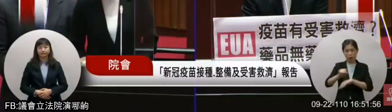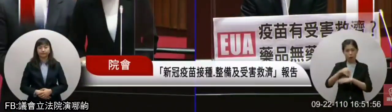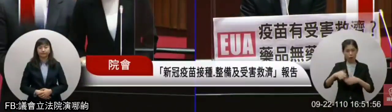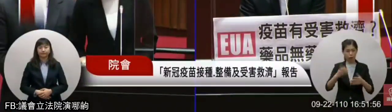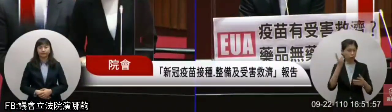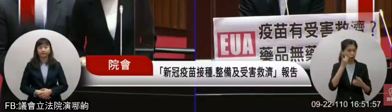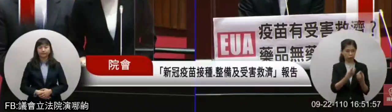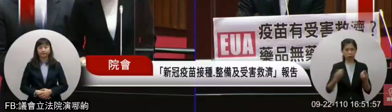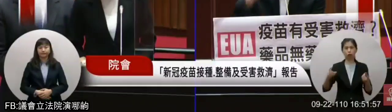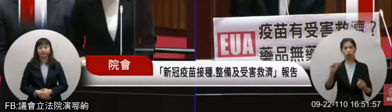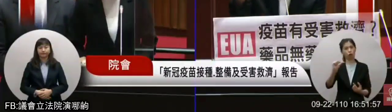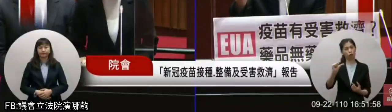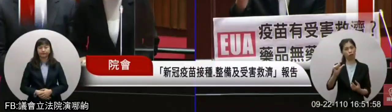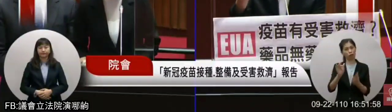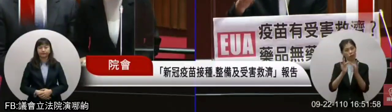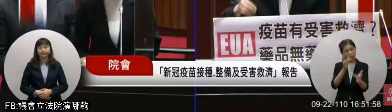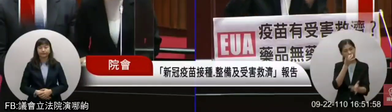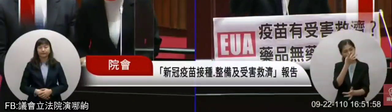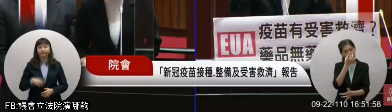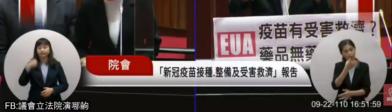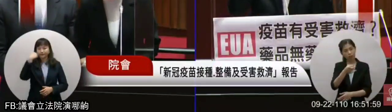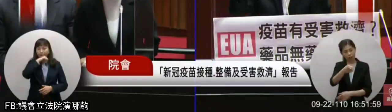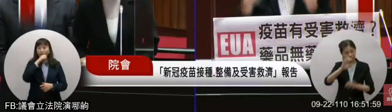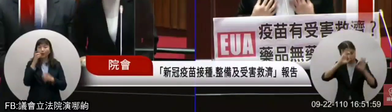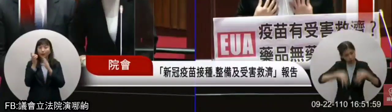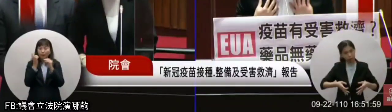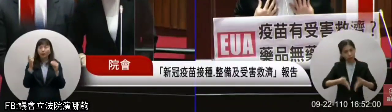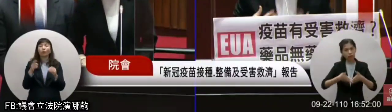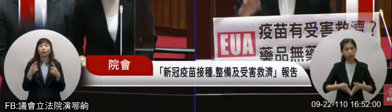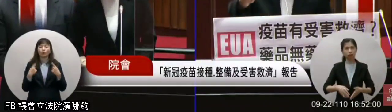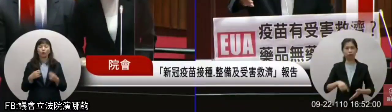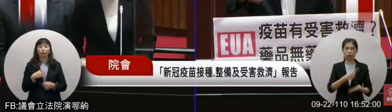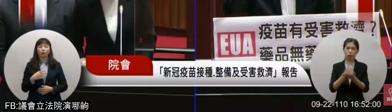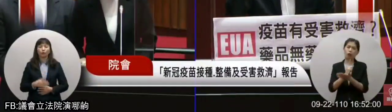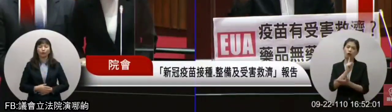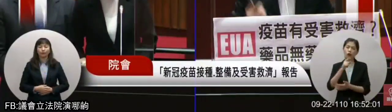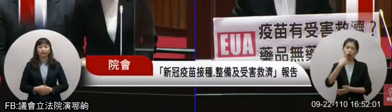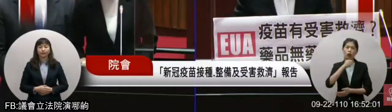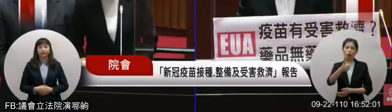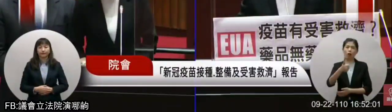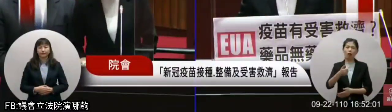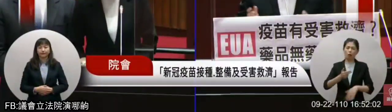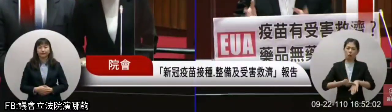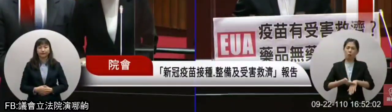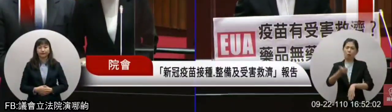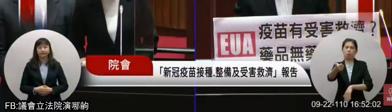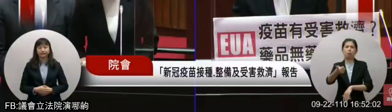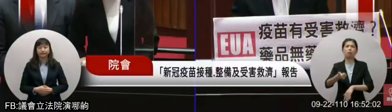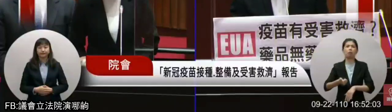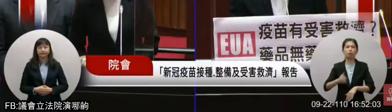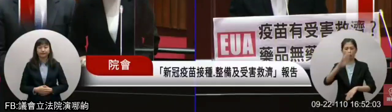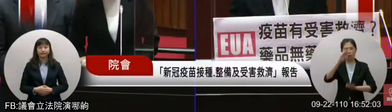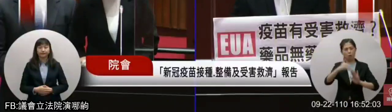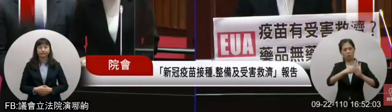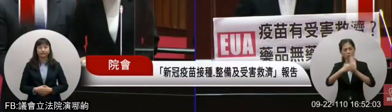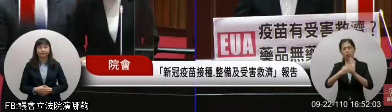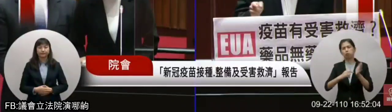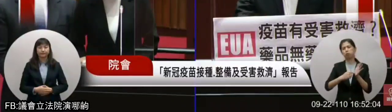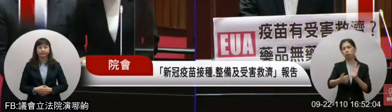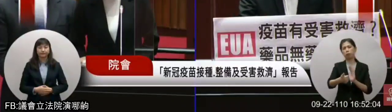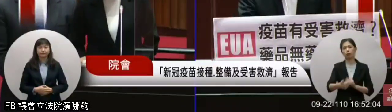不进去了、哦、回去检讨。 台湾配的部分， 大家都称赞台湾的资讯科技非常棒，尤其在防疫的重大表